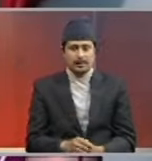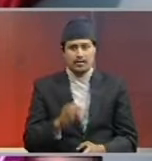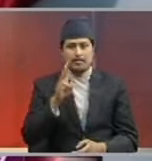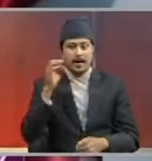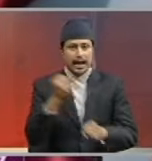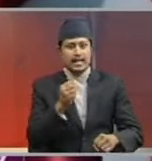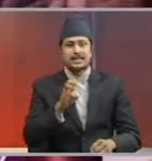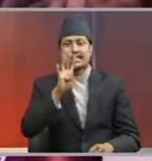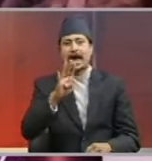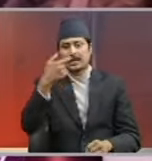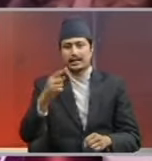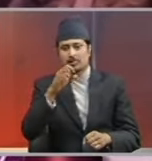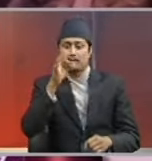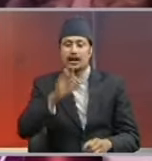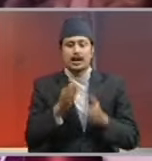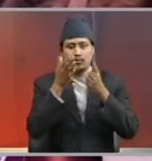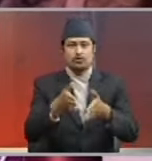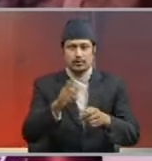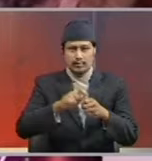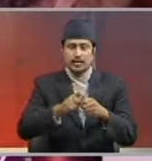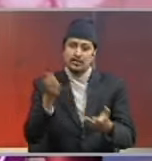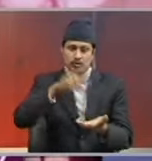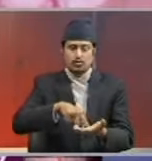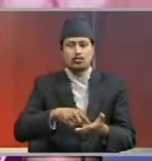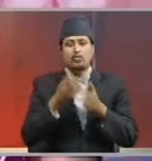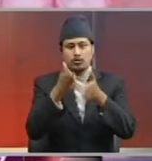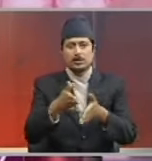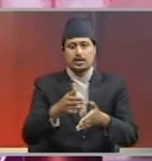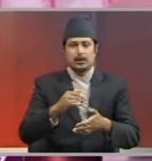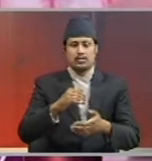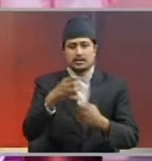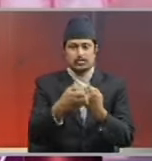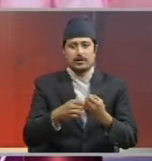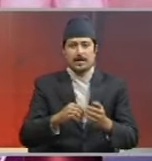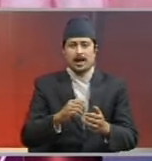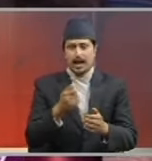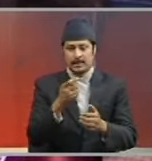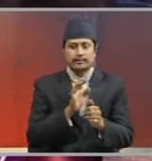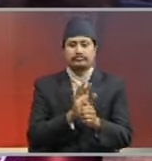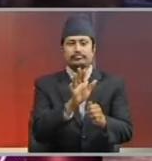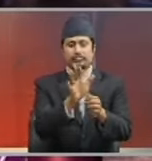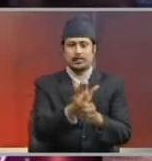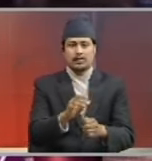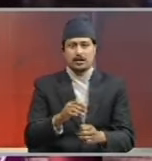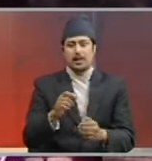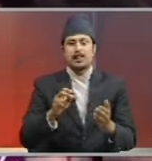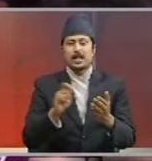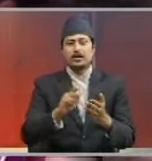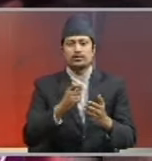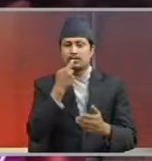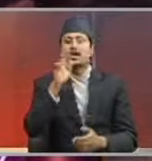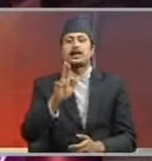महाकाली नदीमा 4 लेनको पक्की पुल निर्माण प्रक्रिया सुरु पुलले मुलुकै आर्थिक विकासमा टेवा पुग्ने भौतिक पूर्वाधार मन्त्री लेखकको